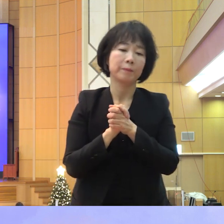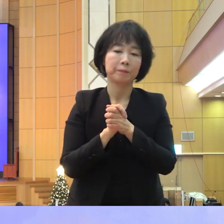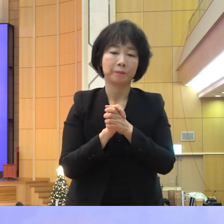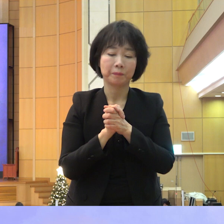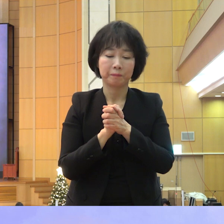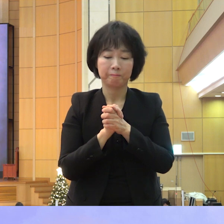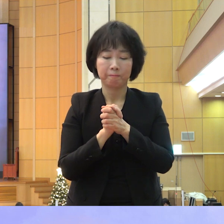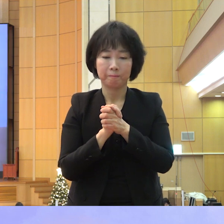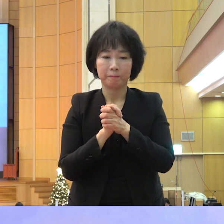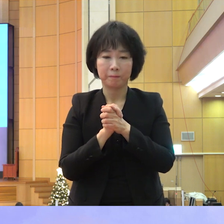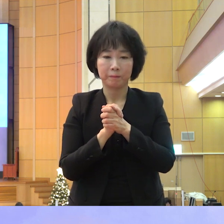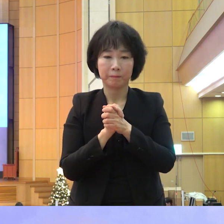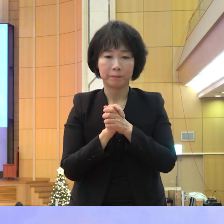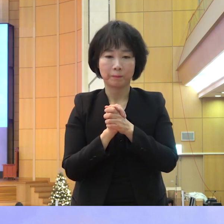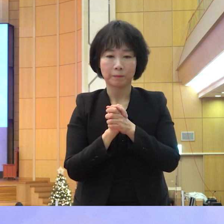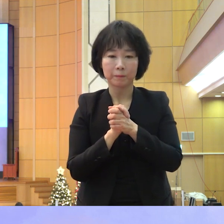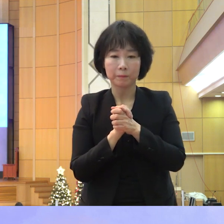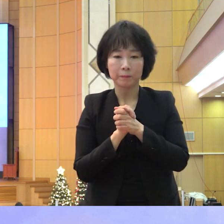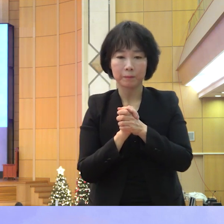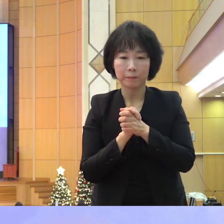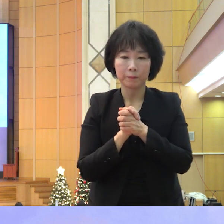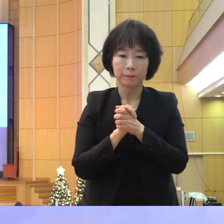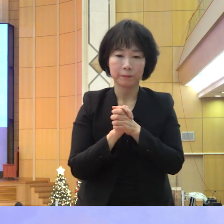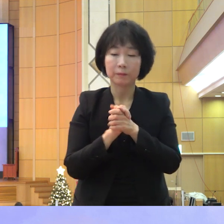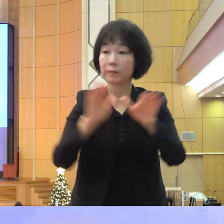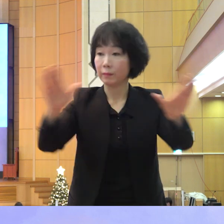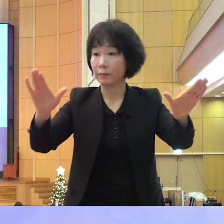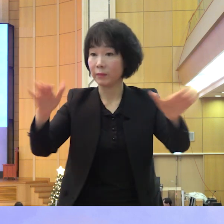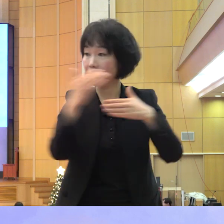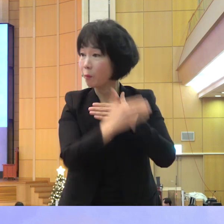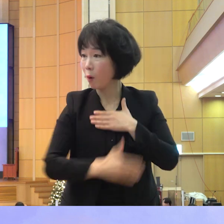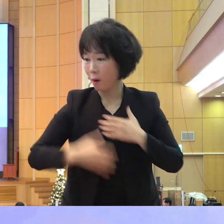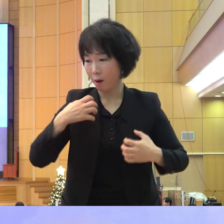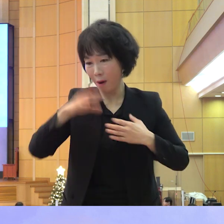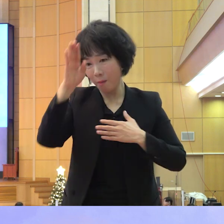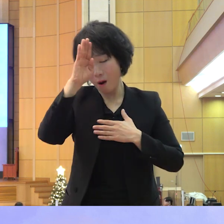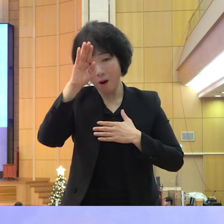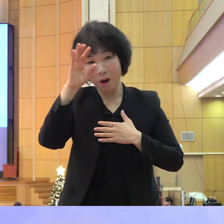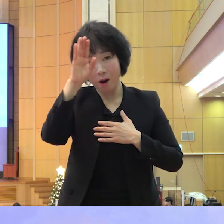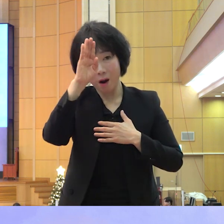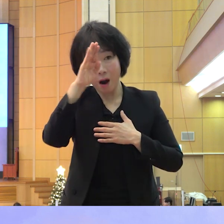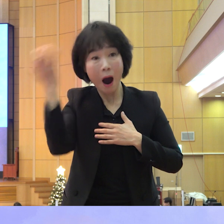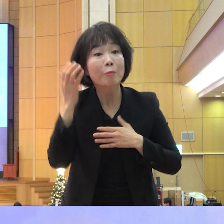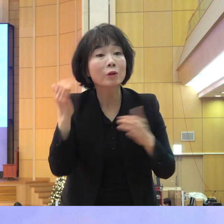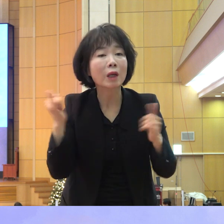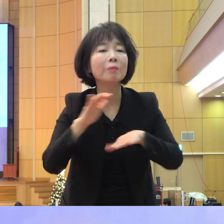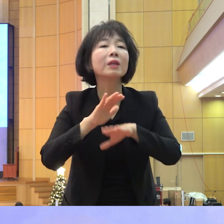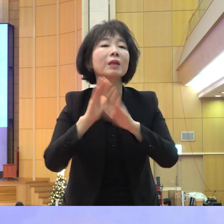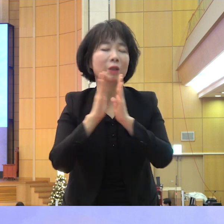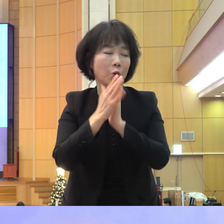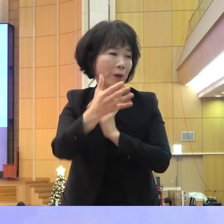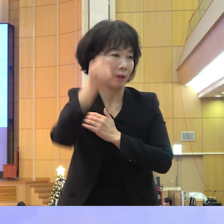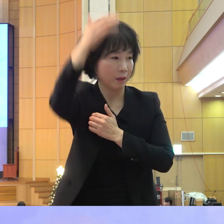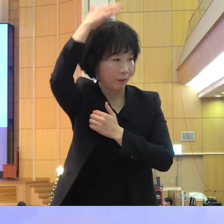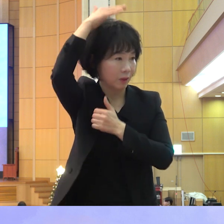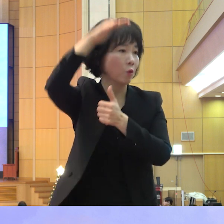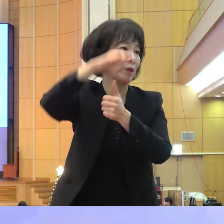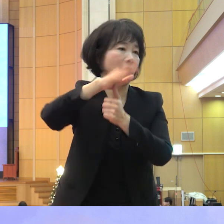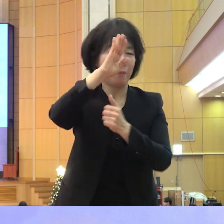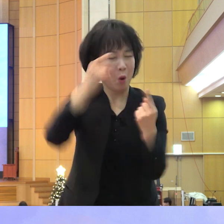한눈을 감으시기 바랍니다. 그리고 아프신 분들은 아픈 자리에 손을 얹으시길